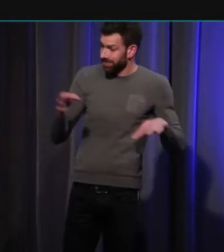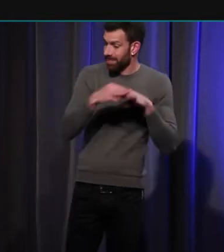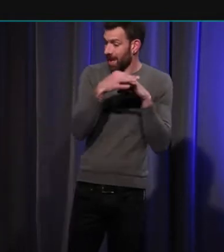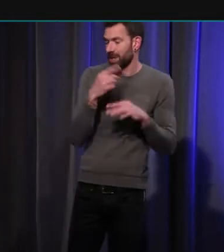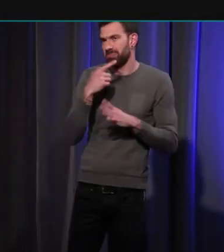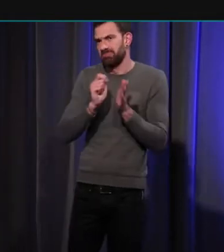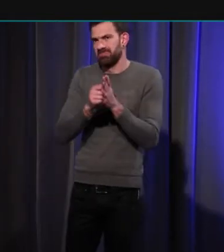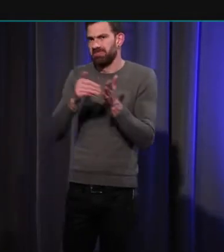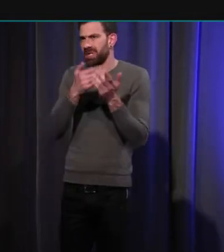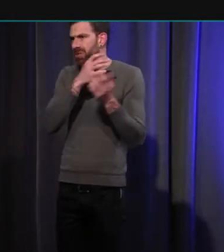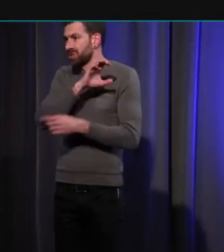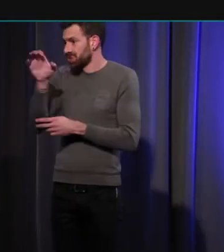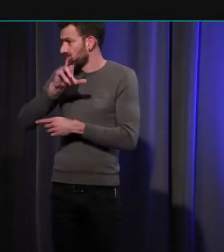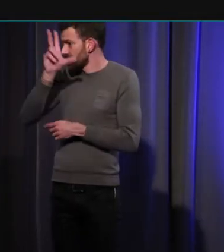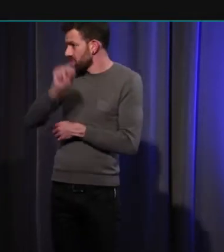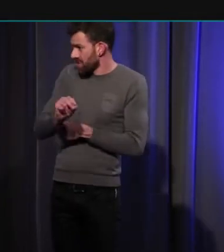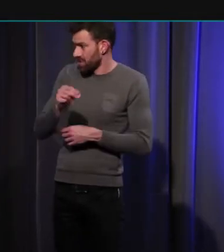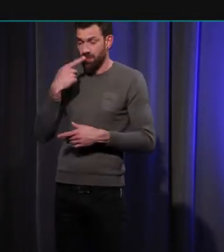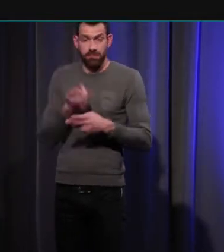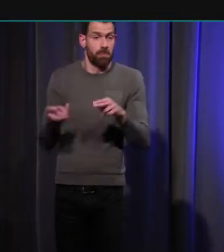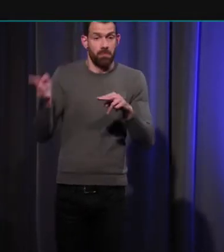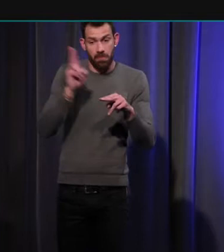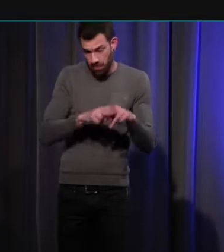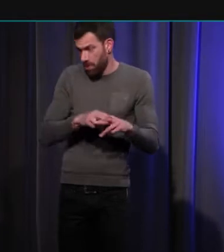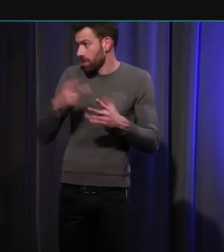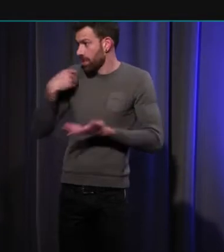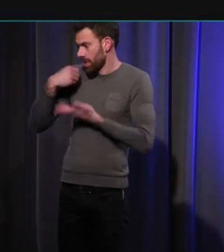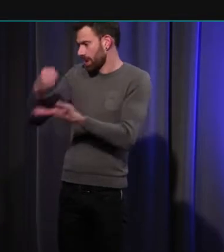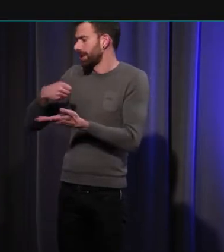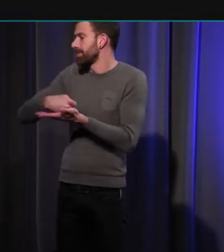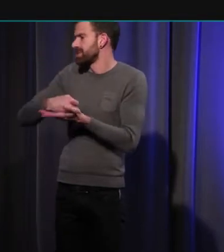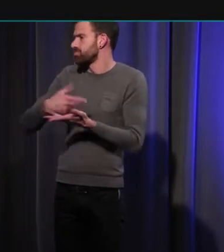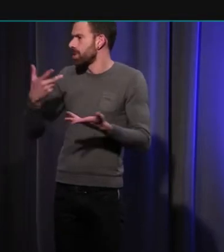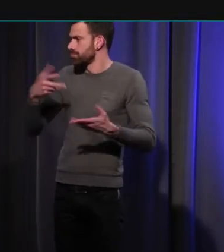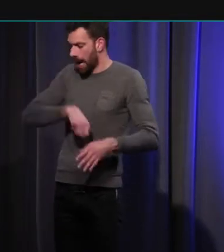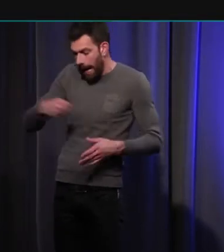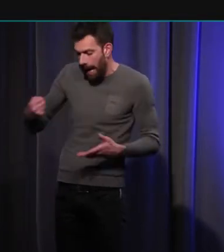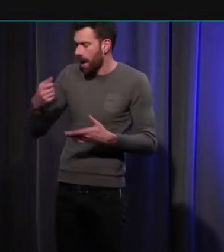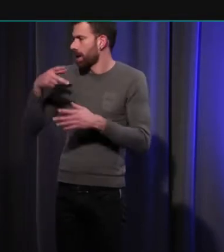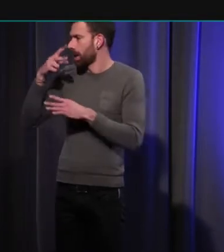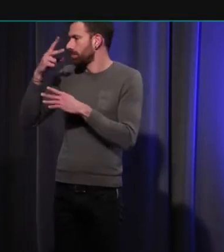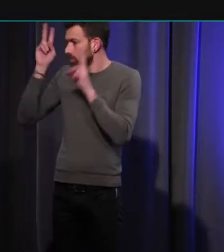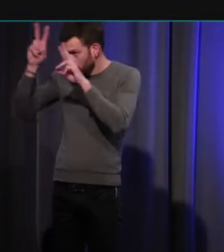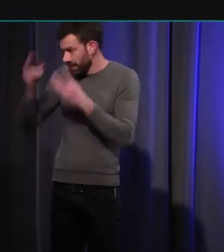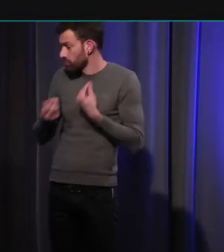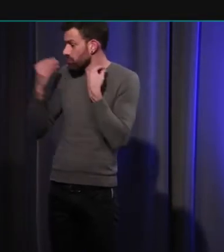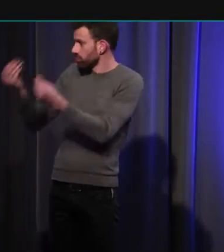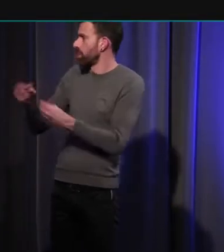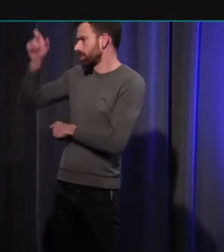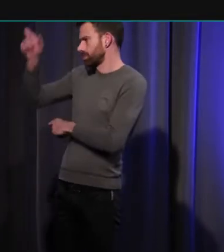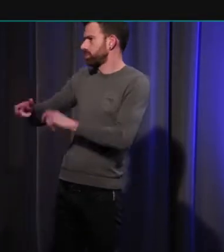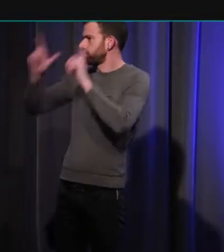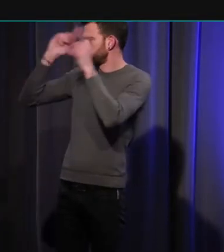1130 ils donc tous leurs biens au moins leur cheval et leurs armes aux templiers en occident il ya un roi le roi d'aragon